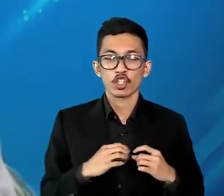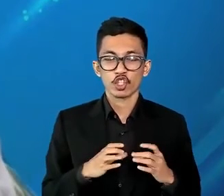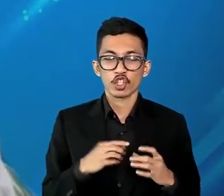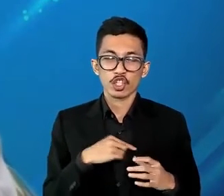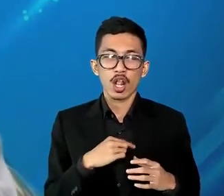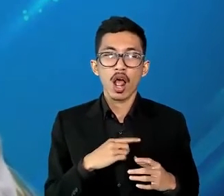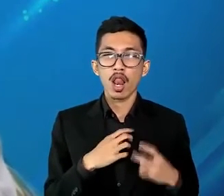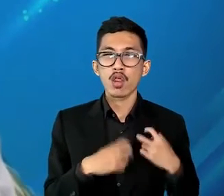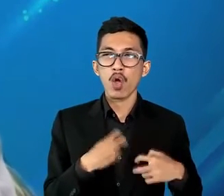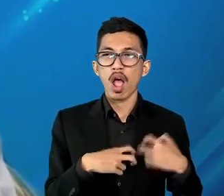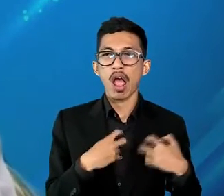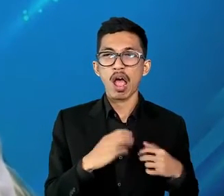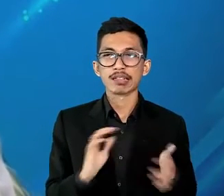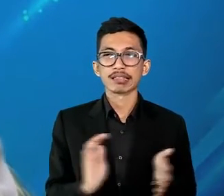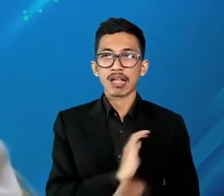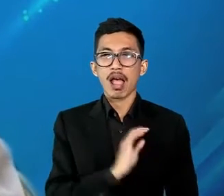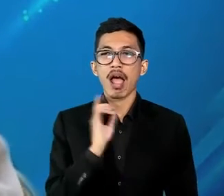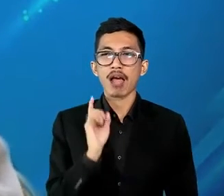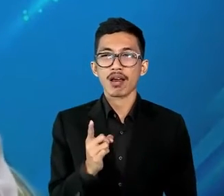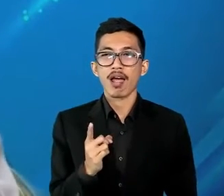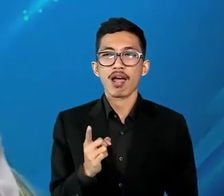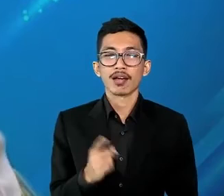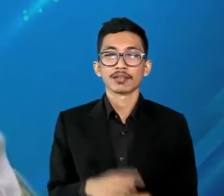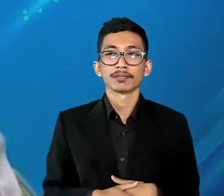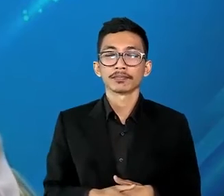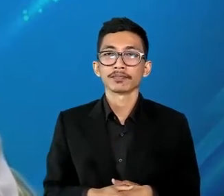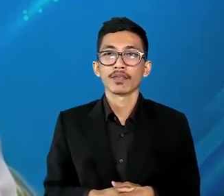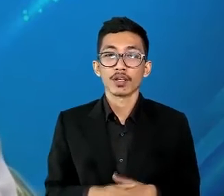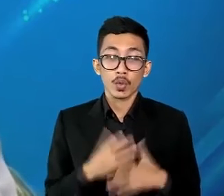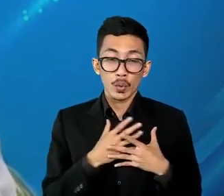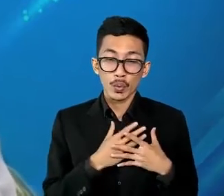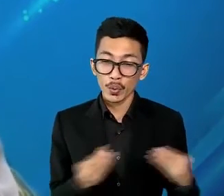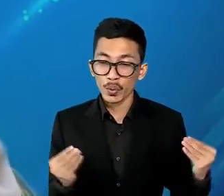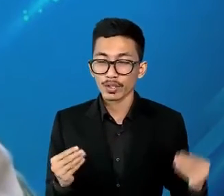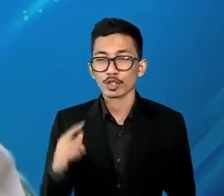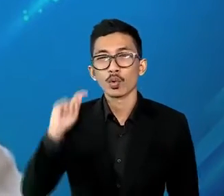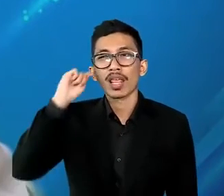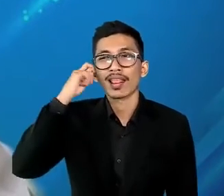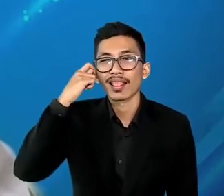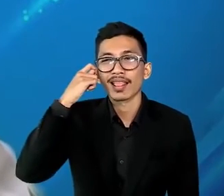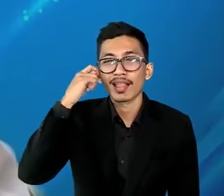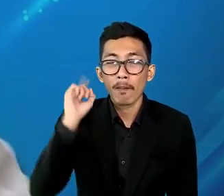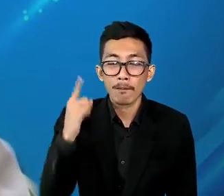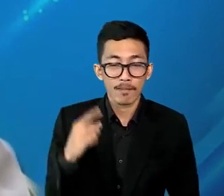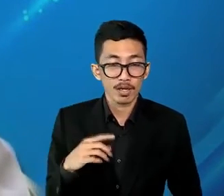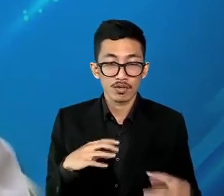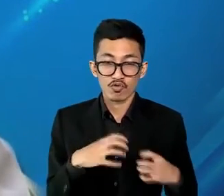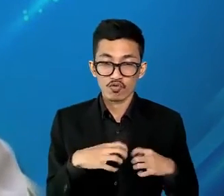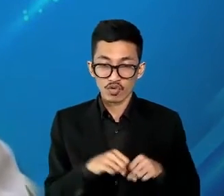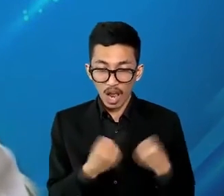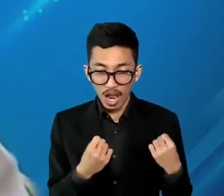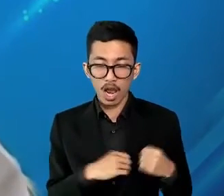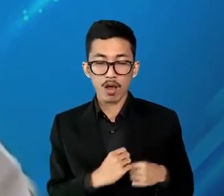luka yang disebabkan karena COVID itu. Dan itu menyelesaikannya tidak mudah karena dia menyerang pada organ